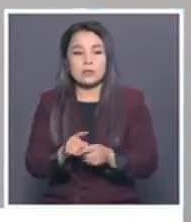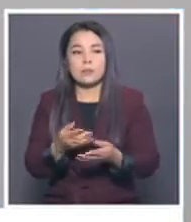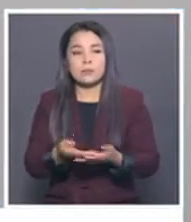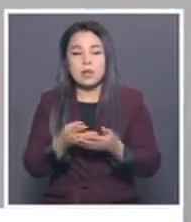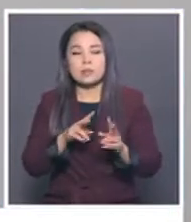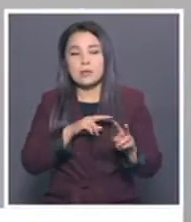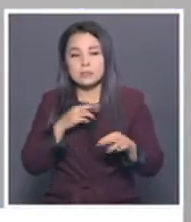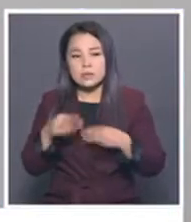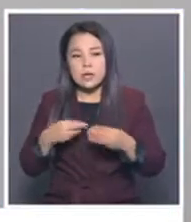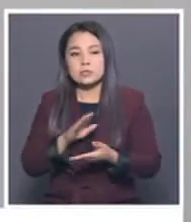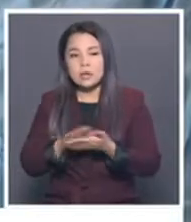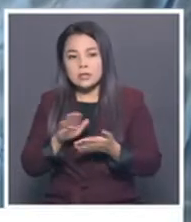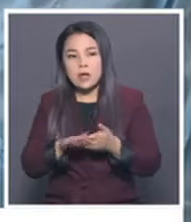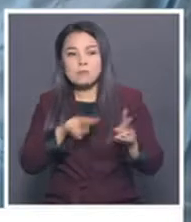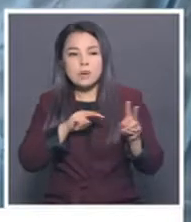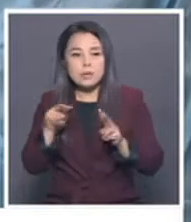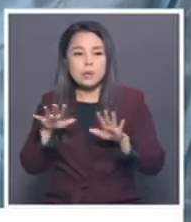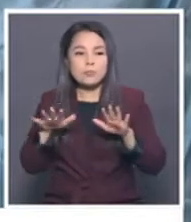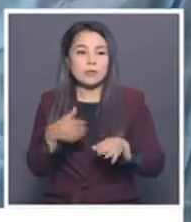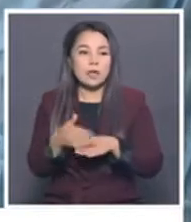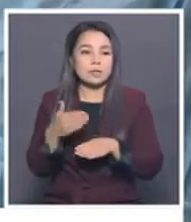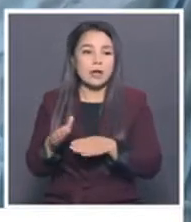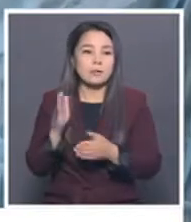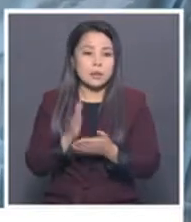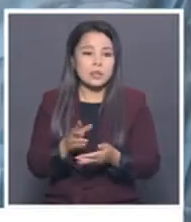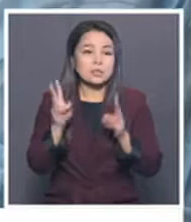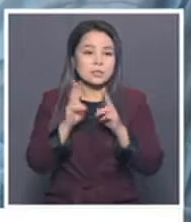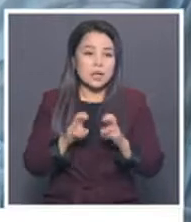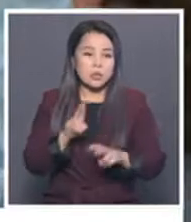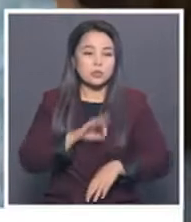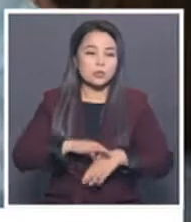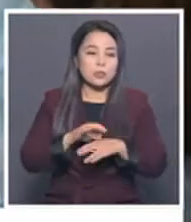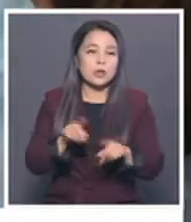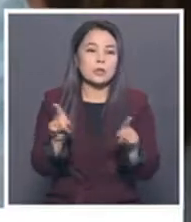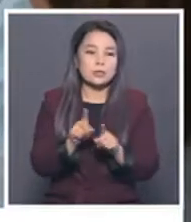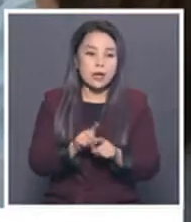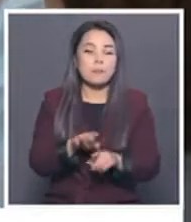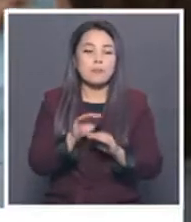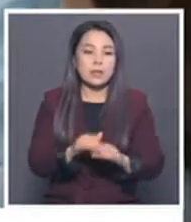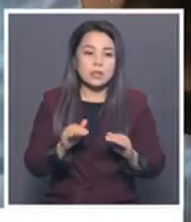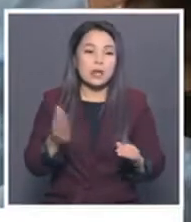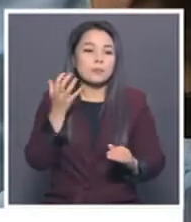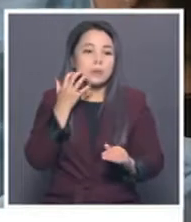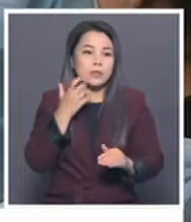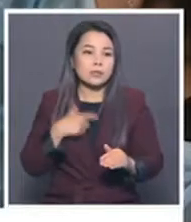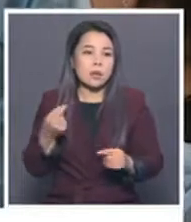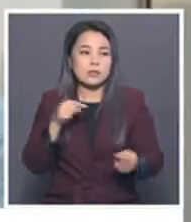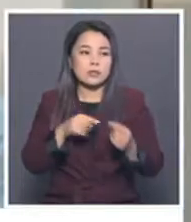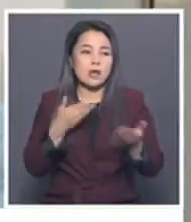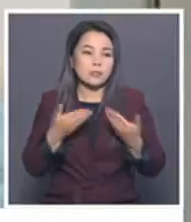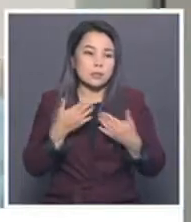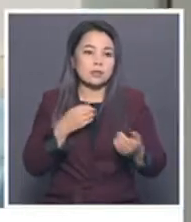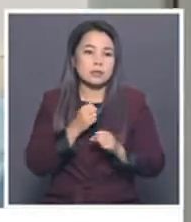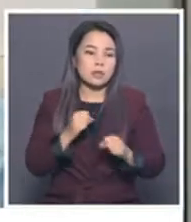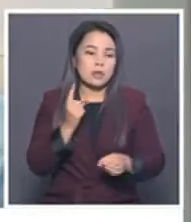бақылау бекеттері орнатылған. Емделуге жатқызылатын немесе тексеруден өтетін тұрғындар, балалар мен жүкті әйелдер өзара араласпайды.